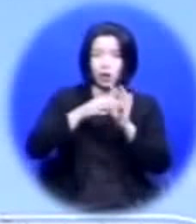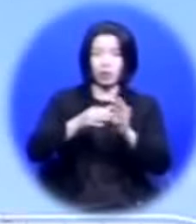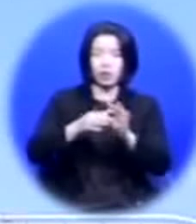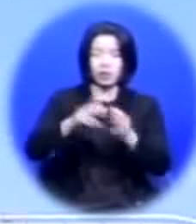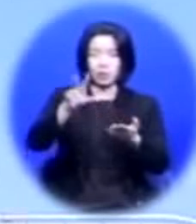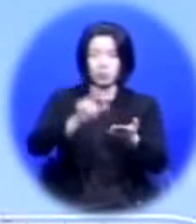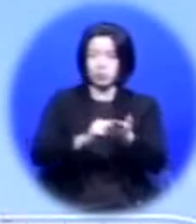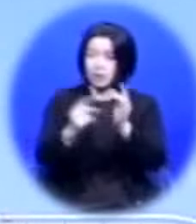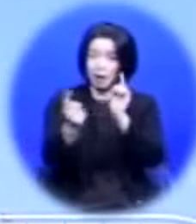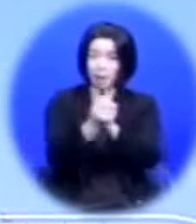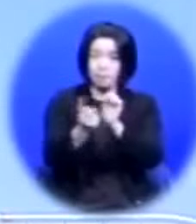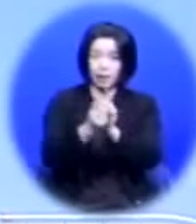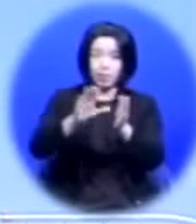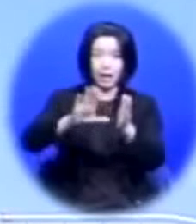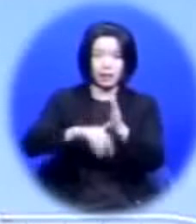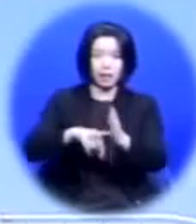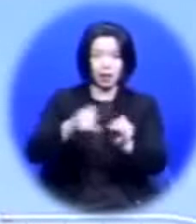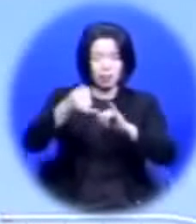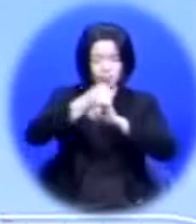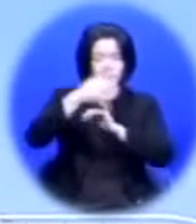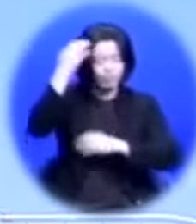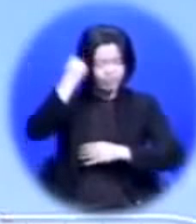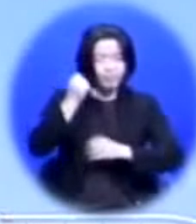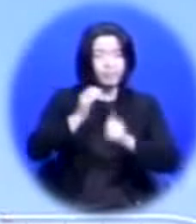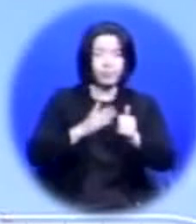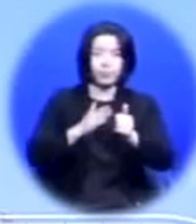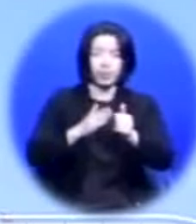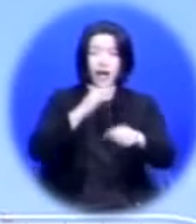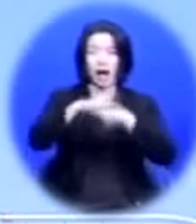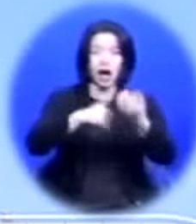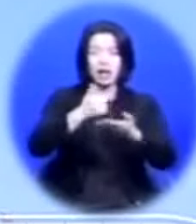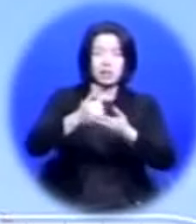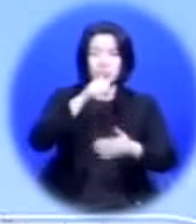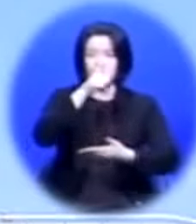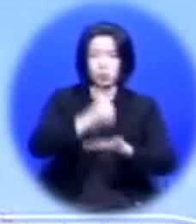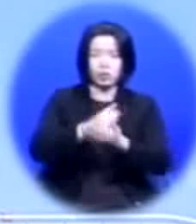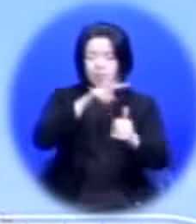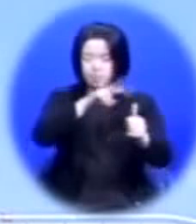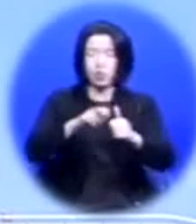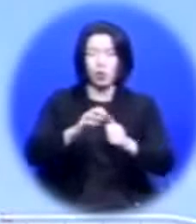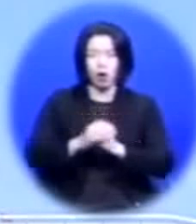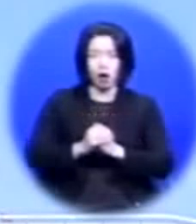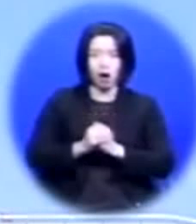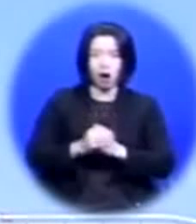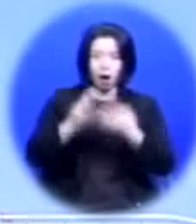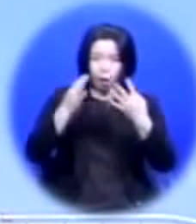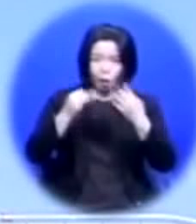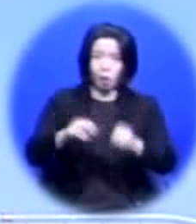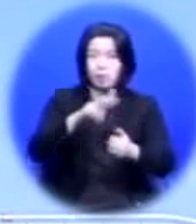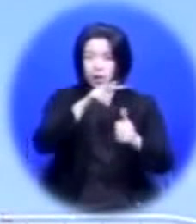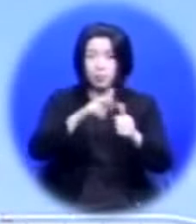문제를 만나게 될 때 명심해야 합니다 하나님은 죄를 미워하세요 얼마나